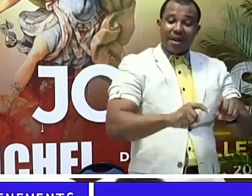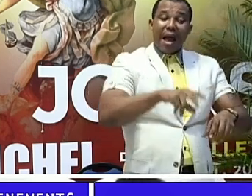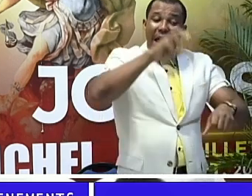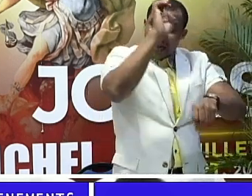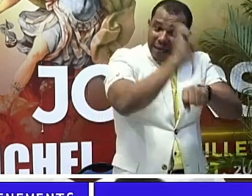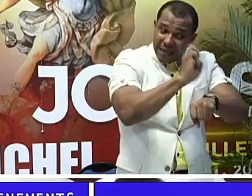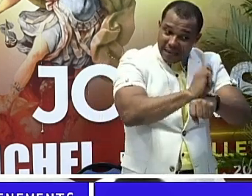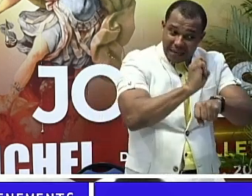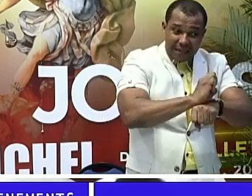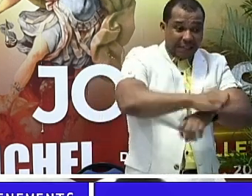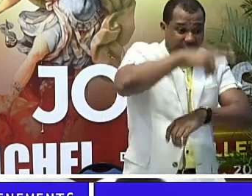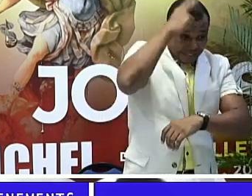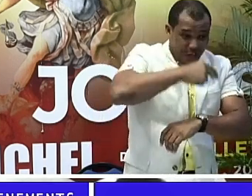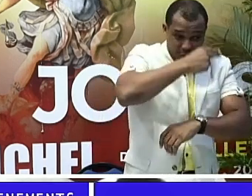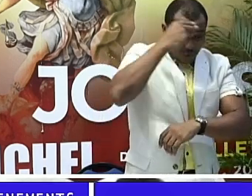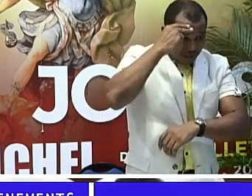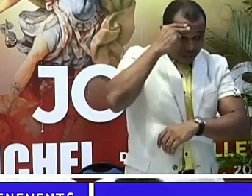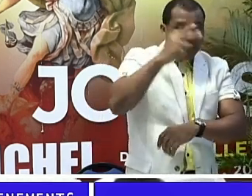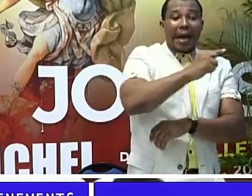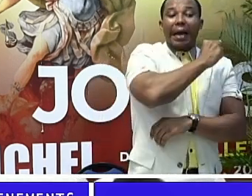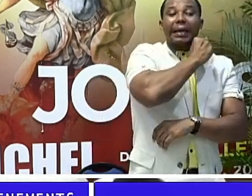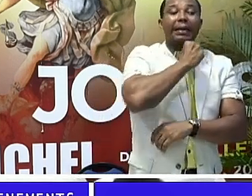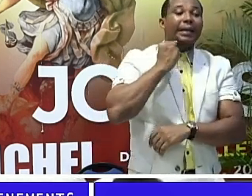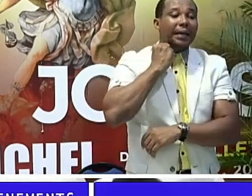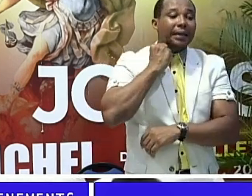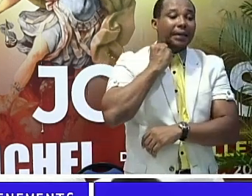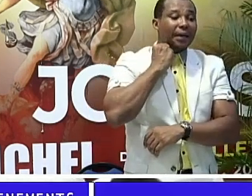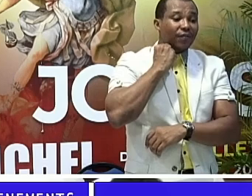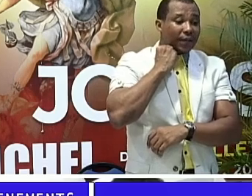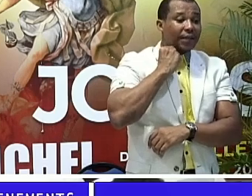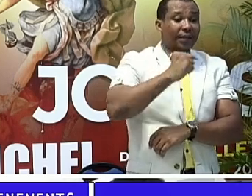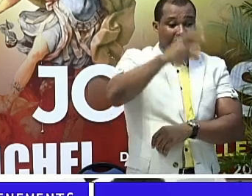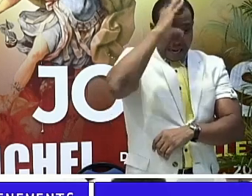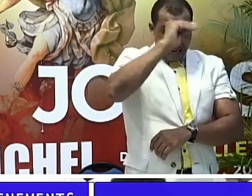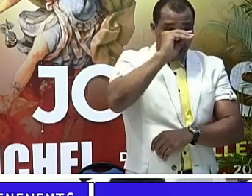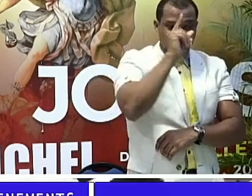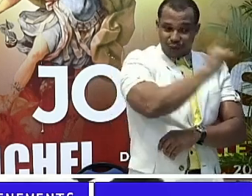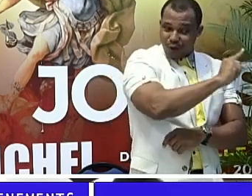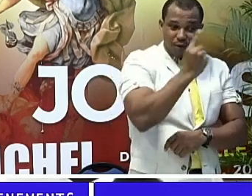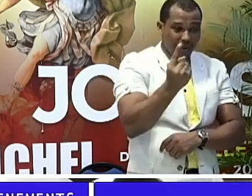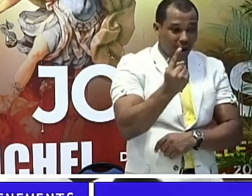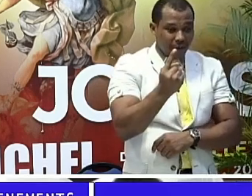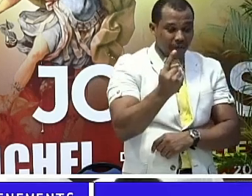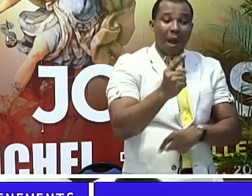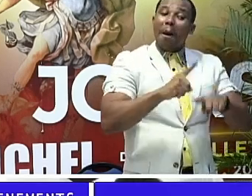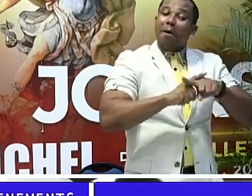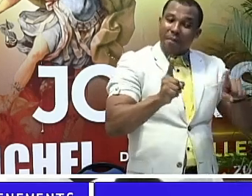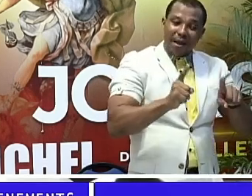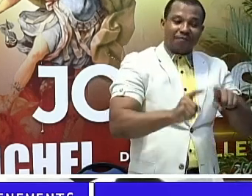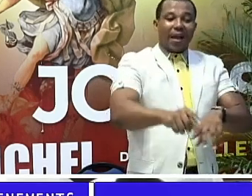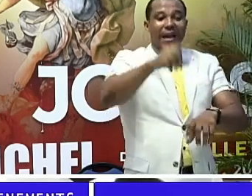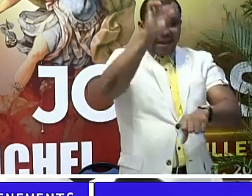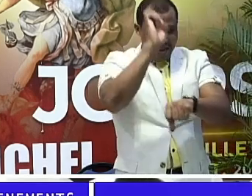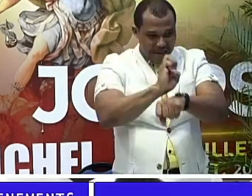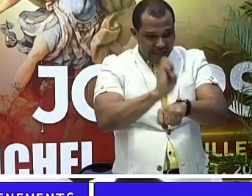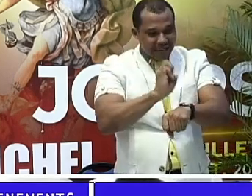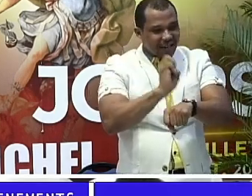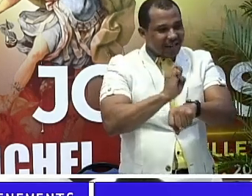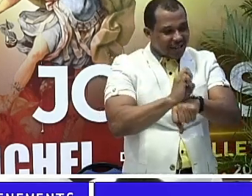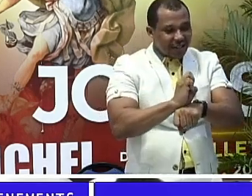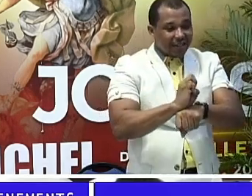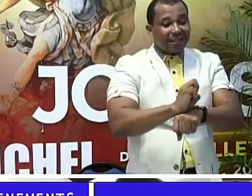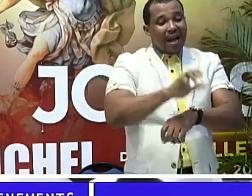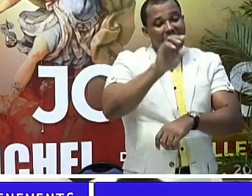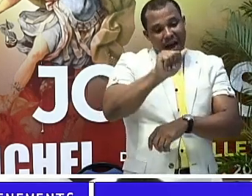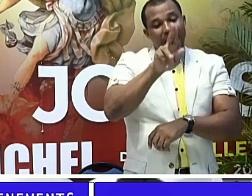fondamentale. Donc, on a que lorsque nous tendez tout bagay qui a parlé, mon yo dit que yo arrêté